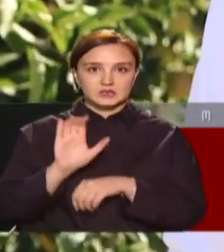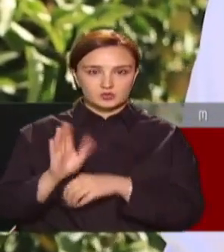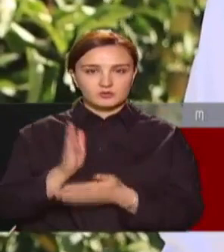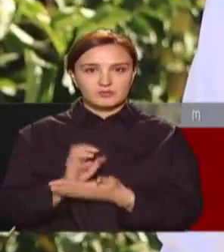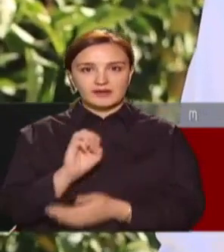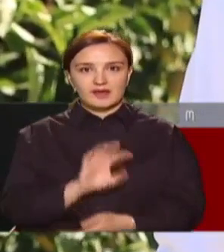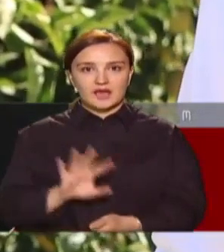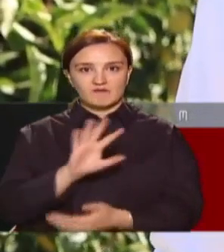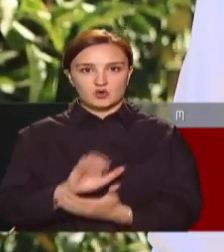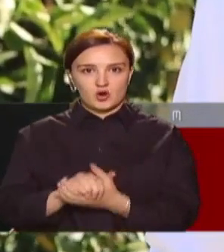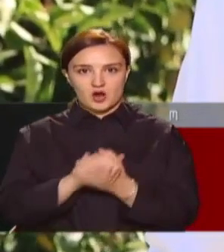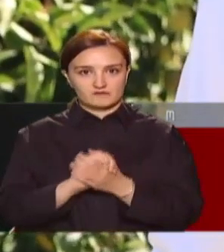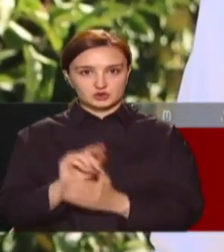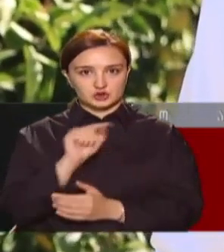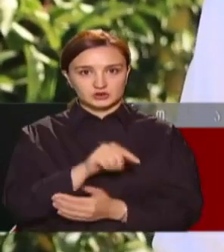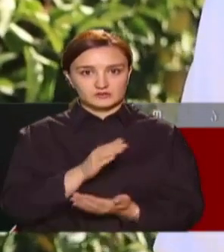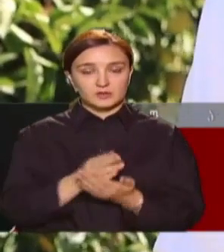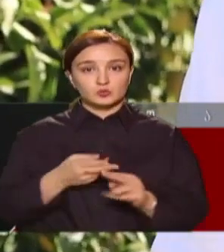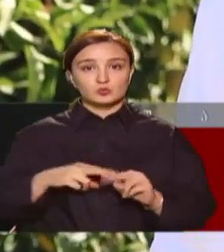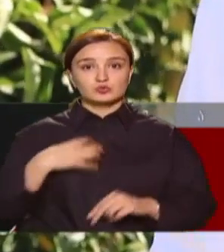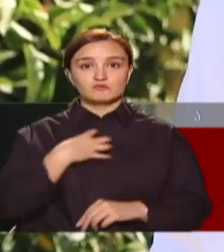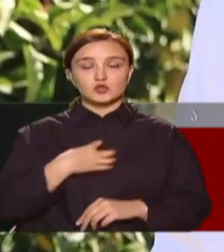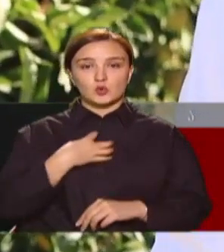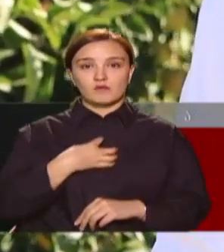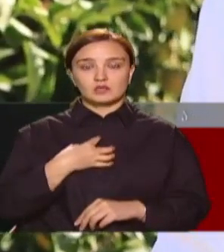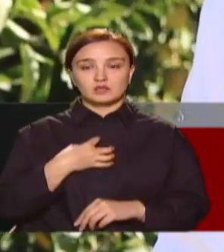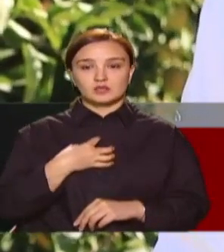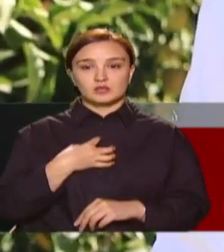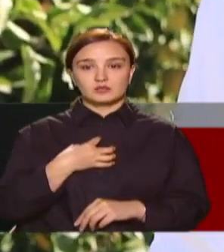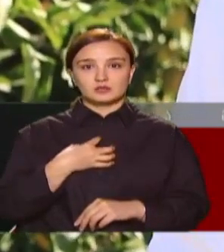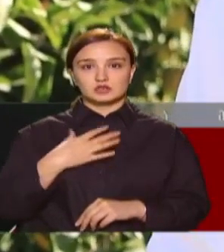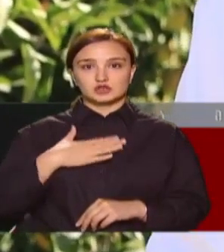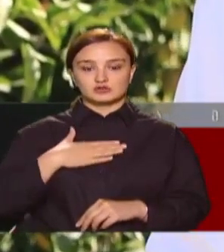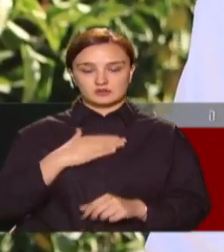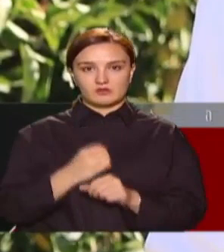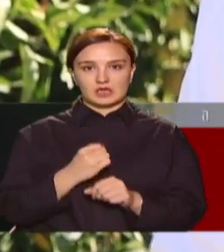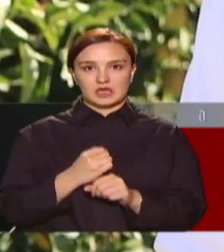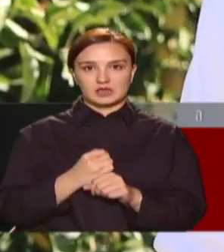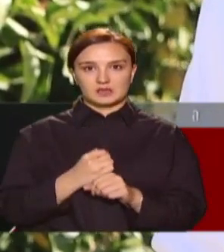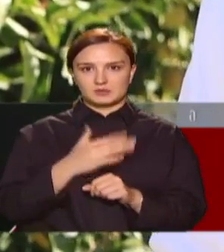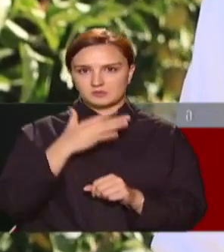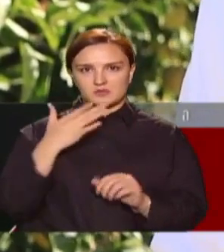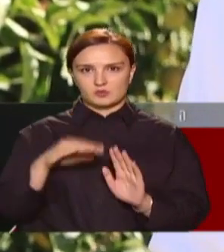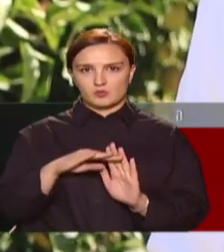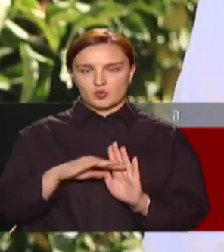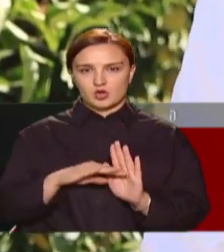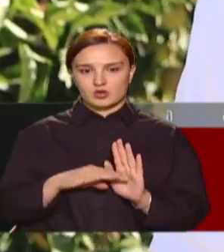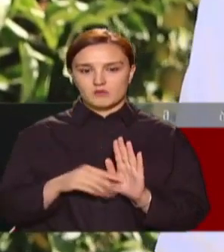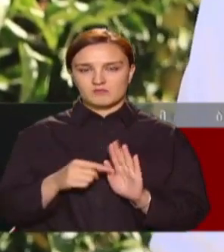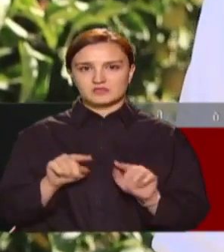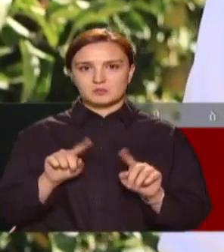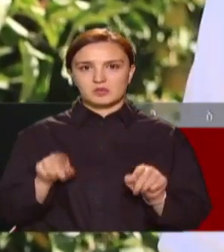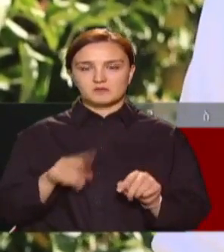evrokavshiris ბაზარზე. გარდა ამისა, მნიშვნელოვანია, რომ ჩვენ ახორციელებთ არაერთ პროგრამას, რომლის ფარგლებშიც